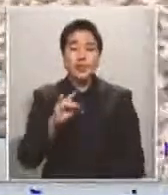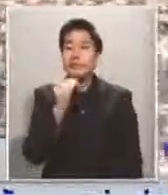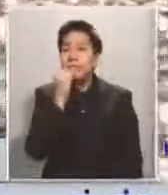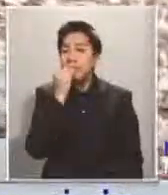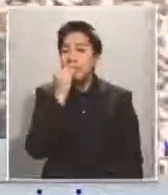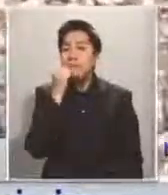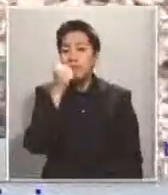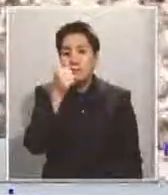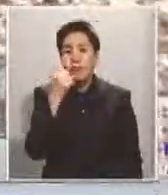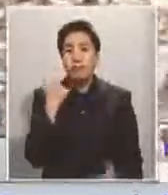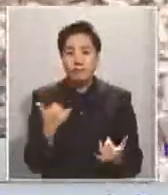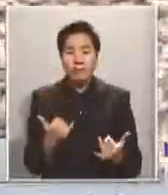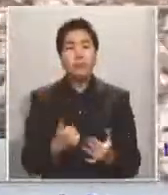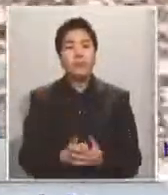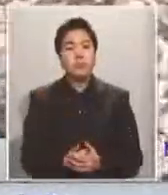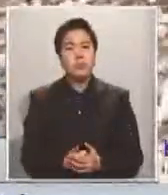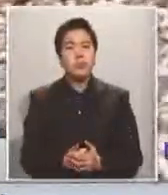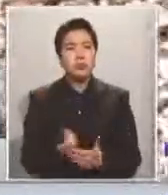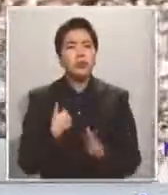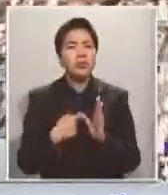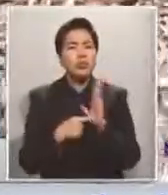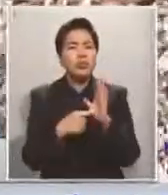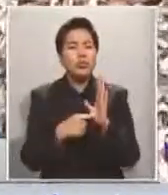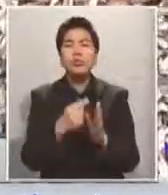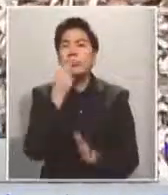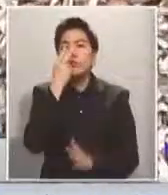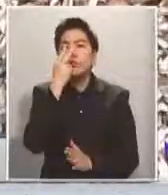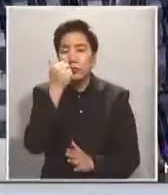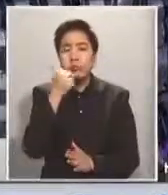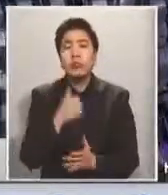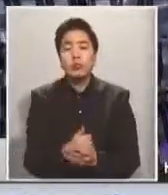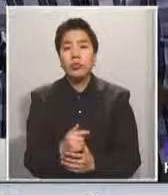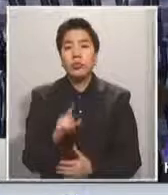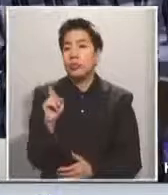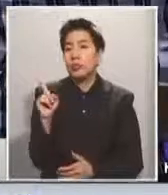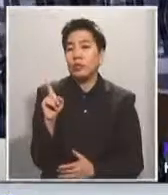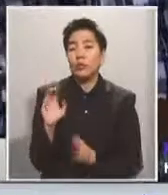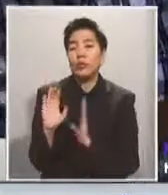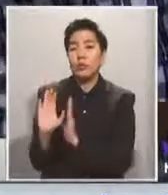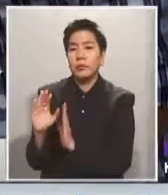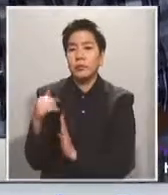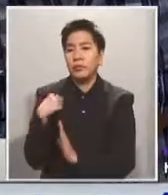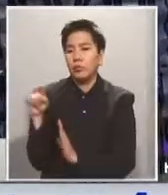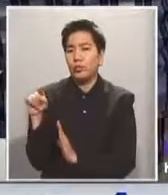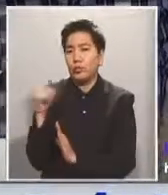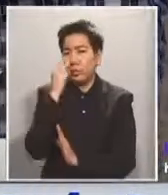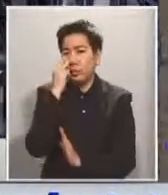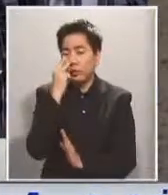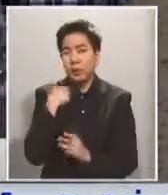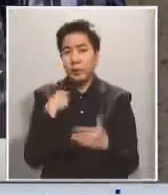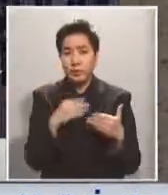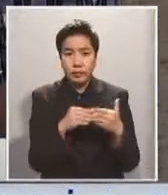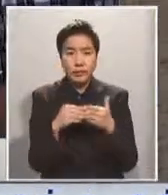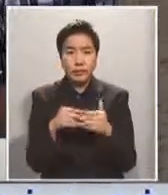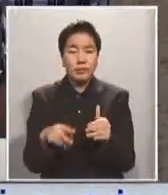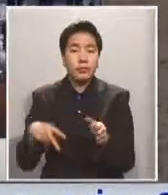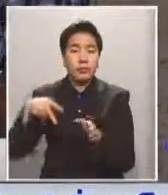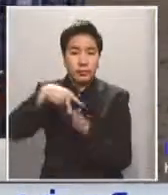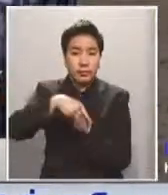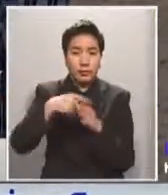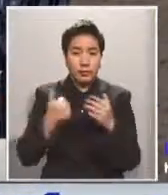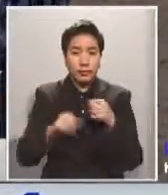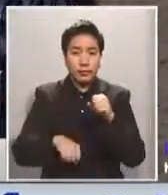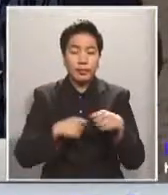อ้เหรอมีตัวอย่างให้ดูไหมครับเฮีย ครับมีอยู่ในโกดังนะครับ เออไปดูหน่อยครับพาไปดูหน่อยเฮียซ้อนได้ไหม ได้ครับ อ้